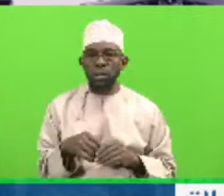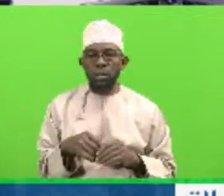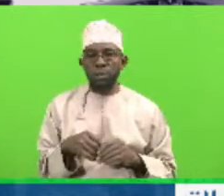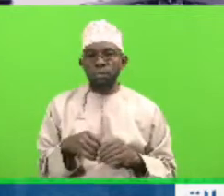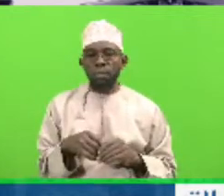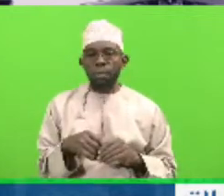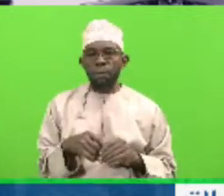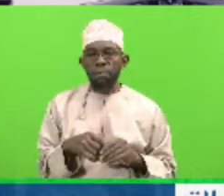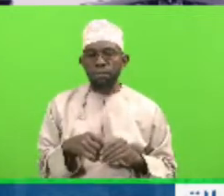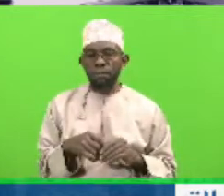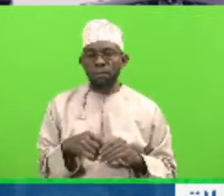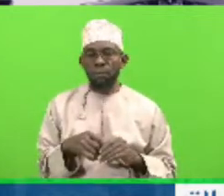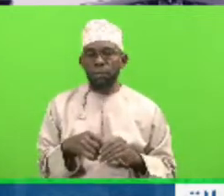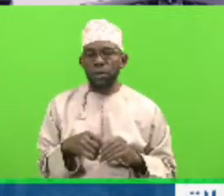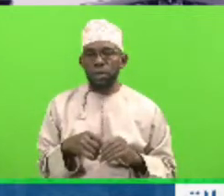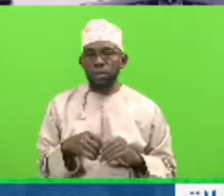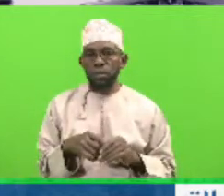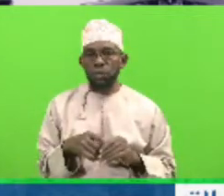يَأْتِيَانِهَا مِنْكُمْ